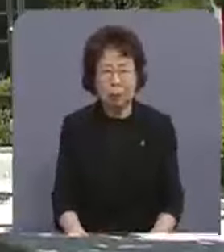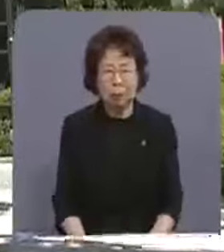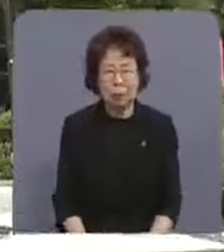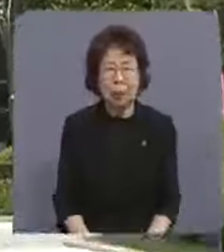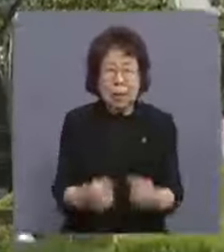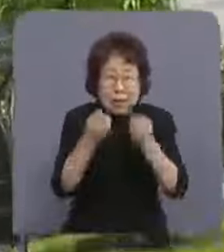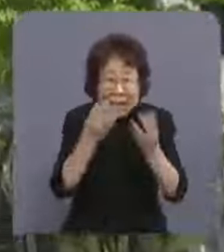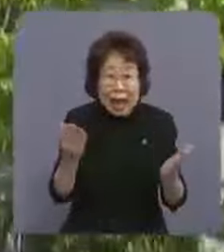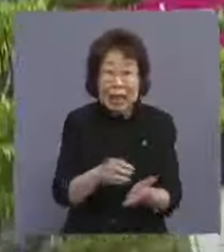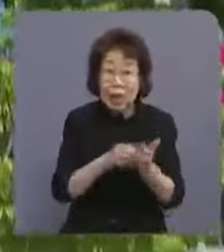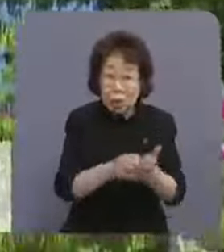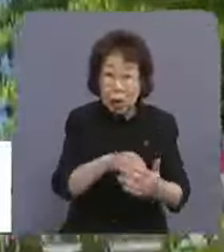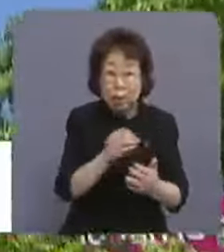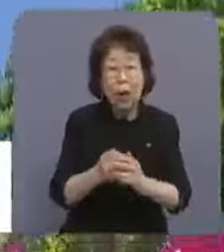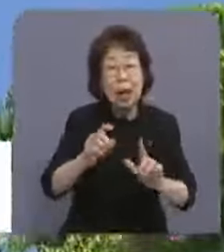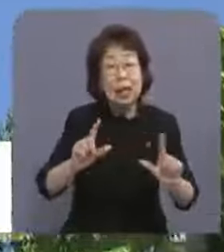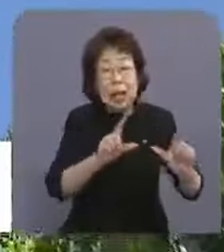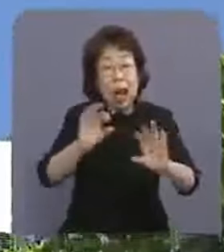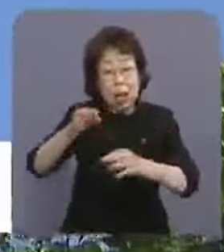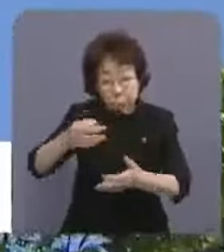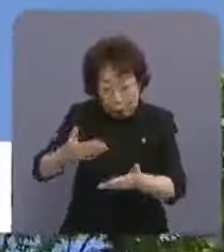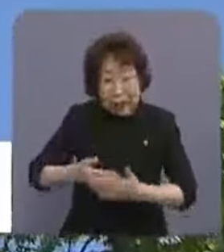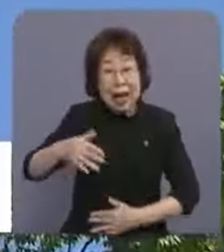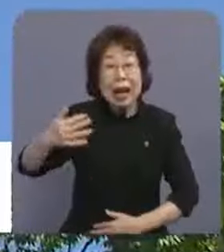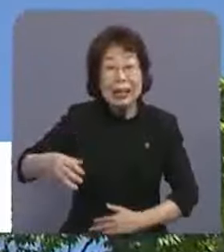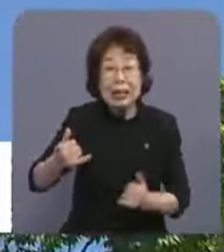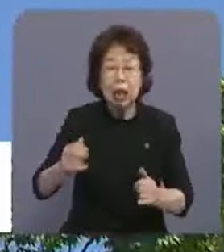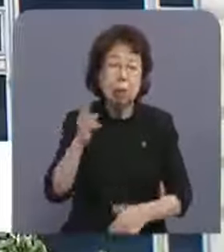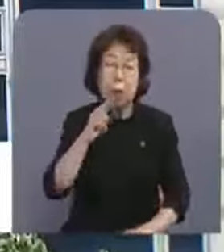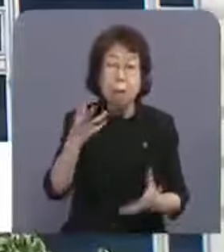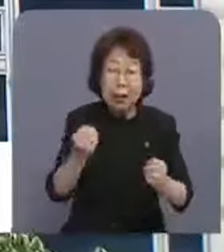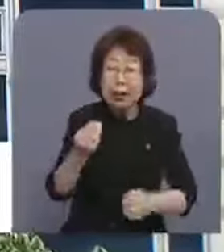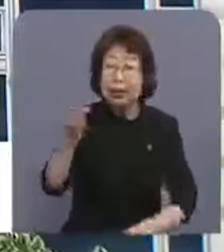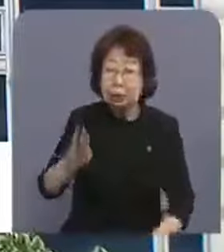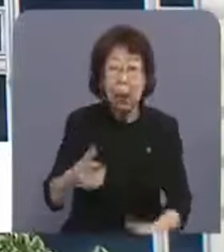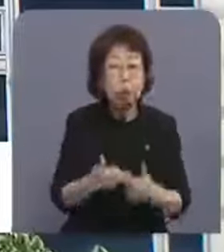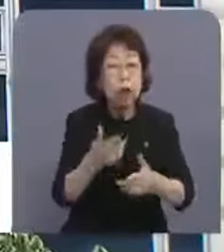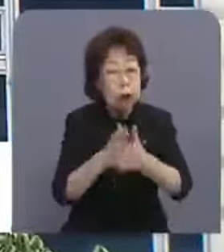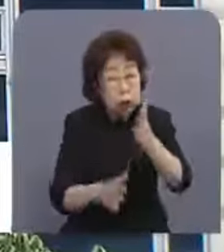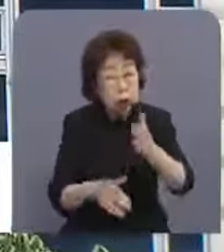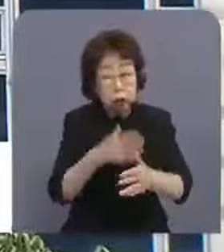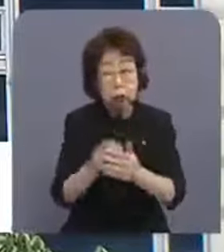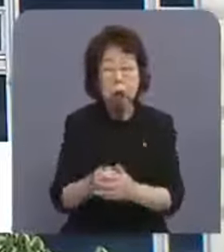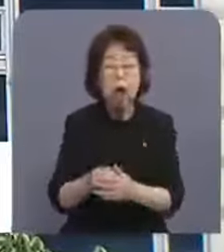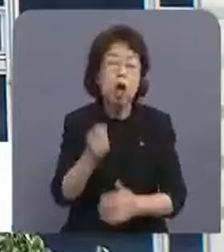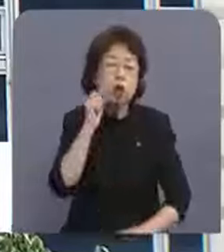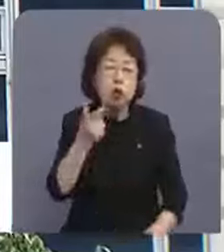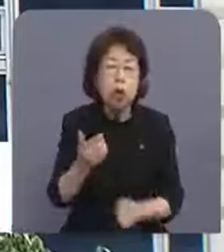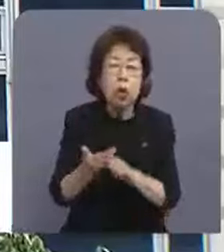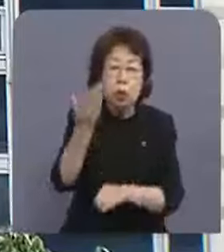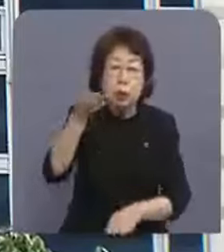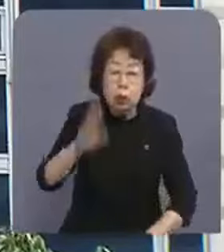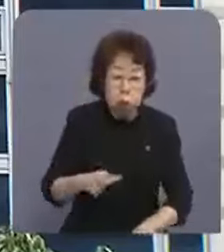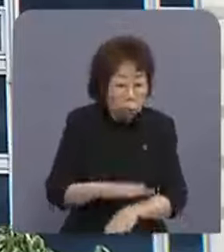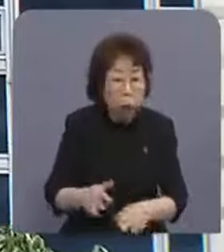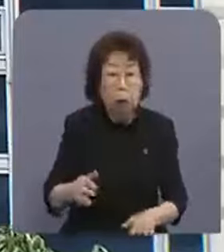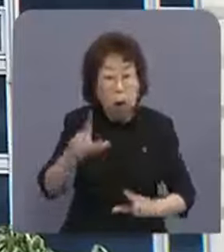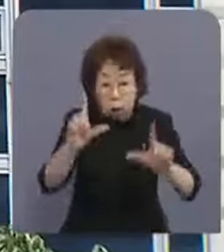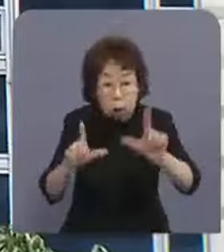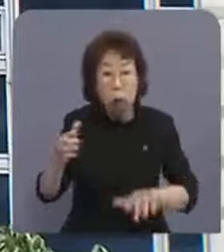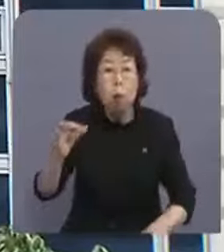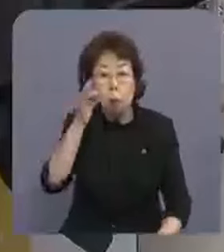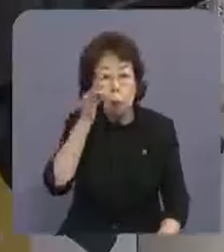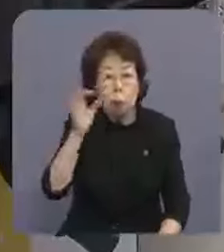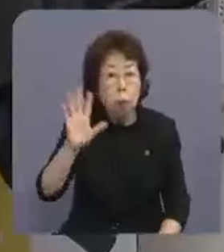신규 대상자 중 생활임금을 받지 못하는 사람이 상당수지만 부산시는 반년이 다 되도록 이 사실을 전혀 모르고